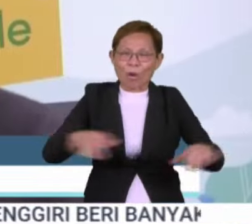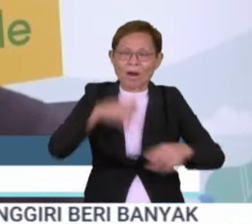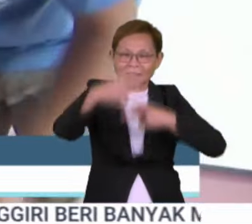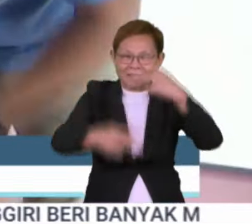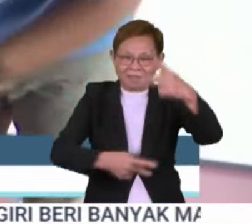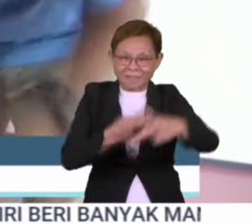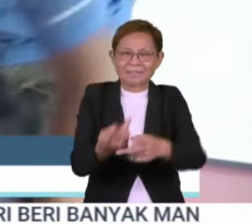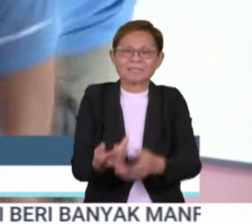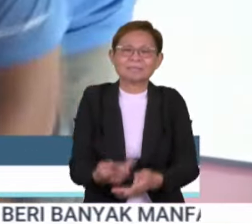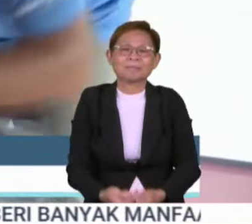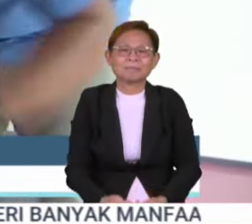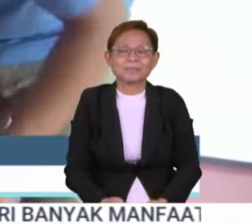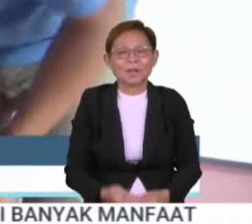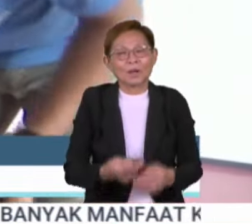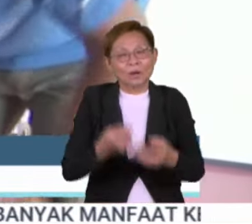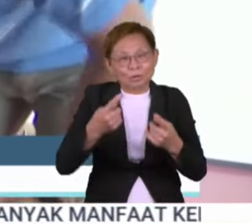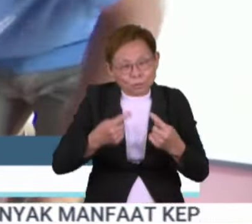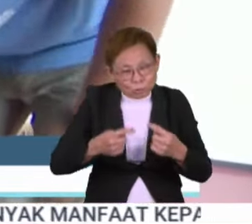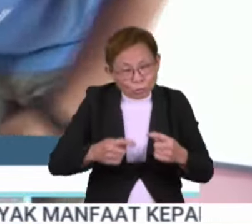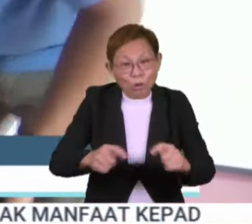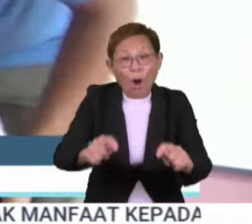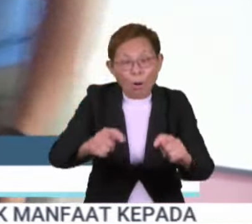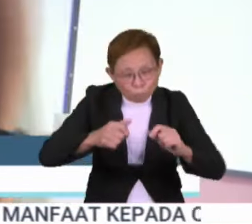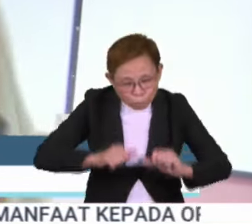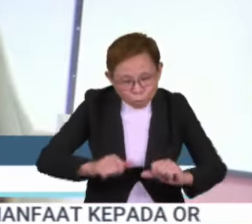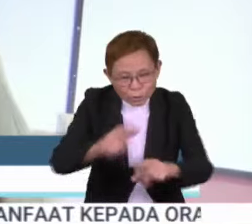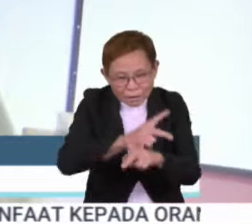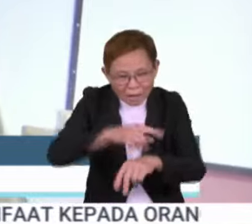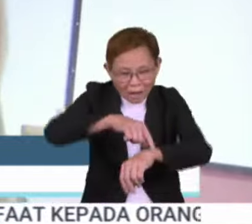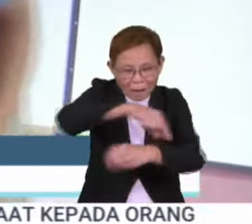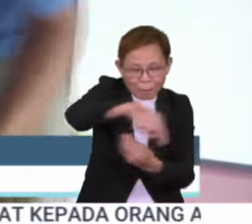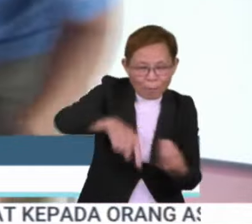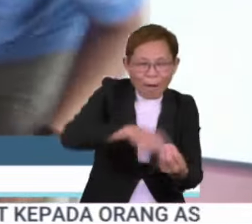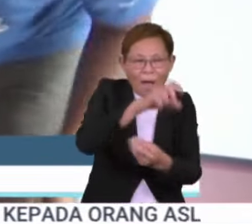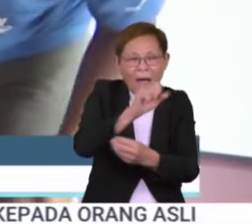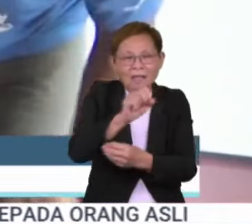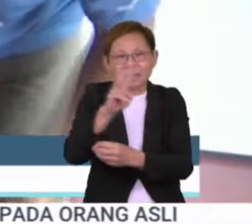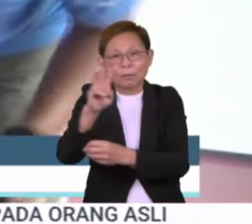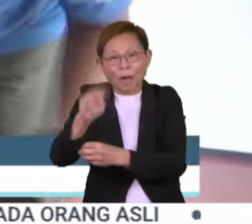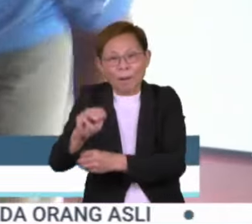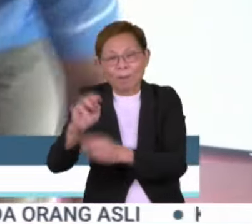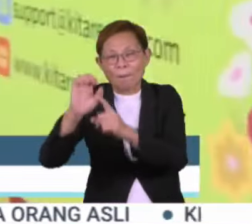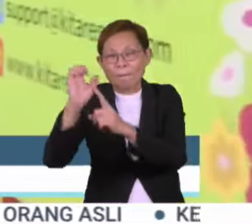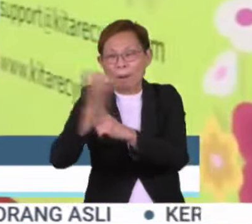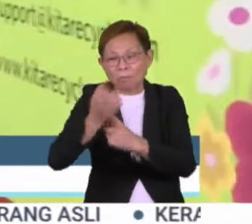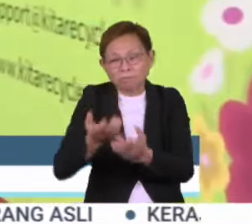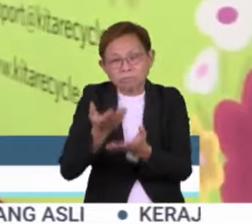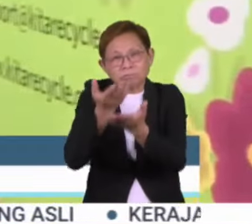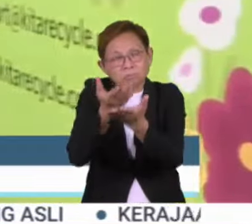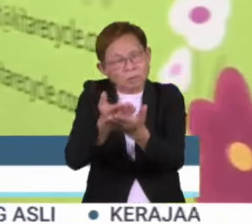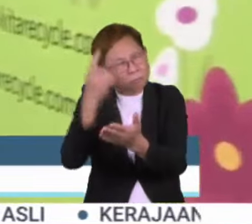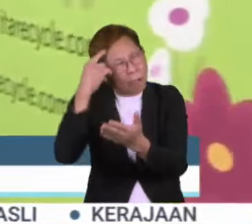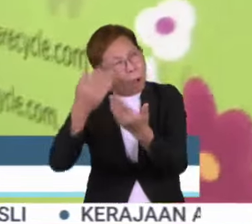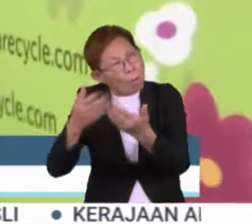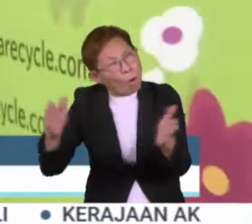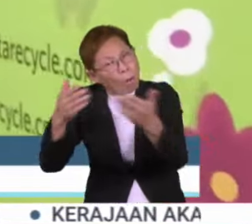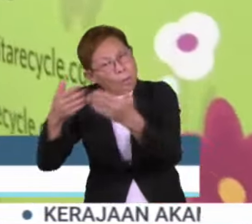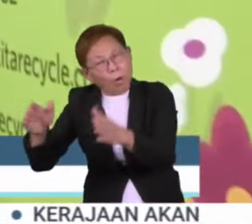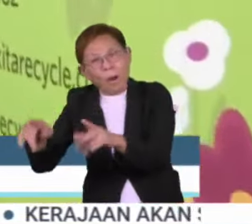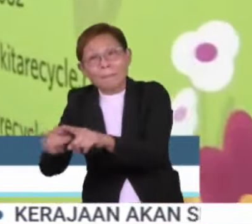kitar recycle. Sebagai usaha berterusan penjagaan alam sekitar, SWM Environment bercadang membuka lebih banyak lagi